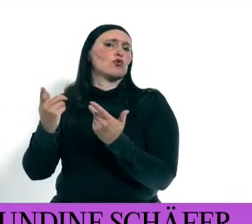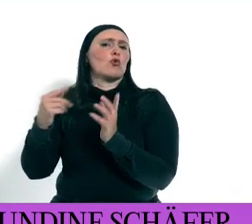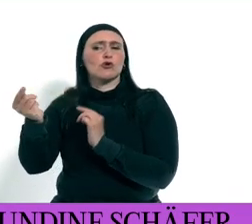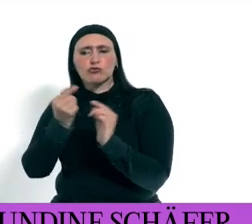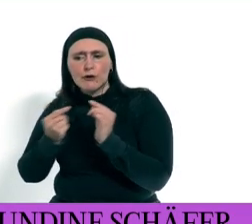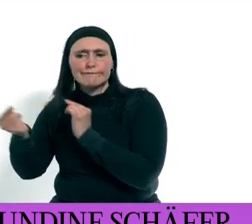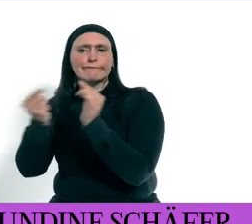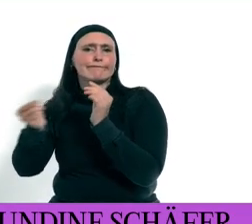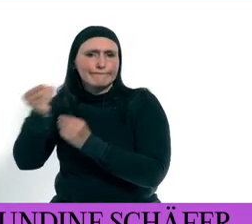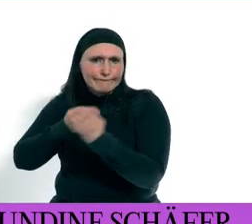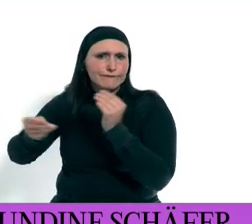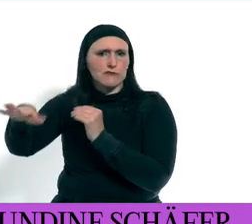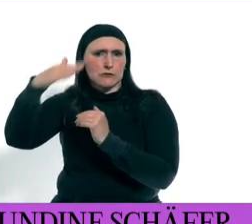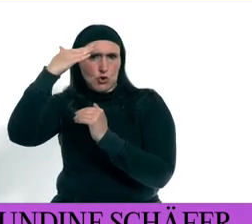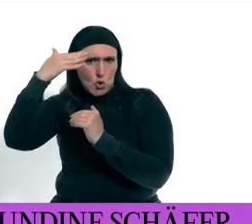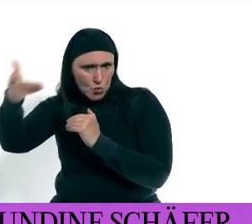zusammenführen.